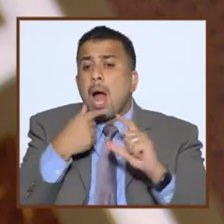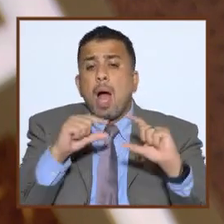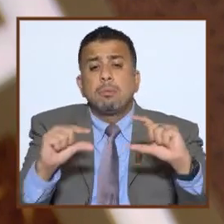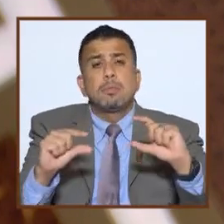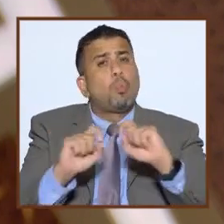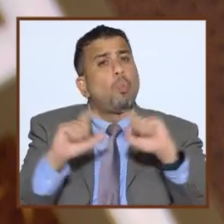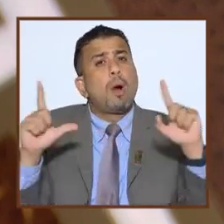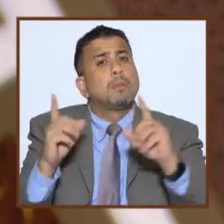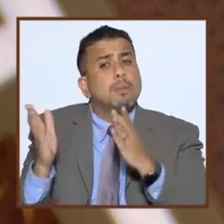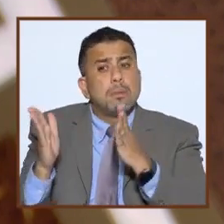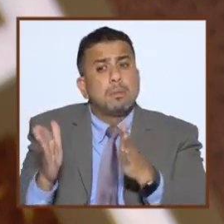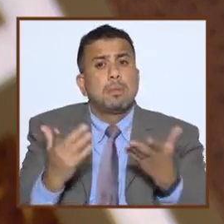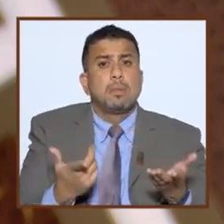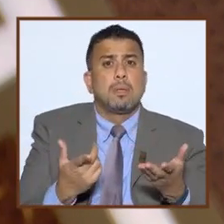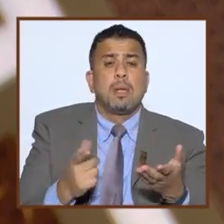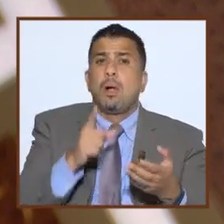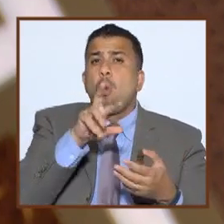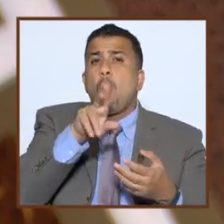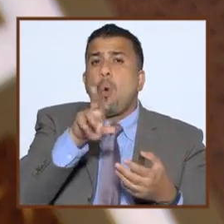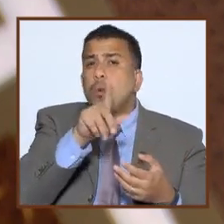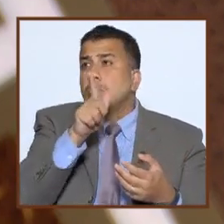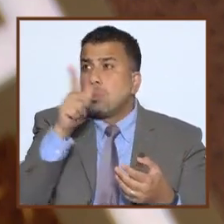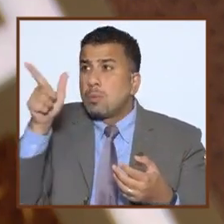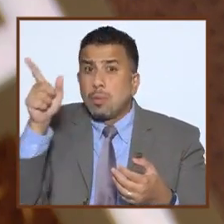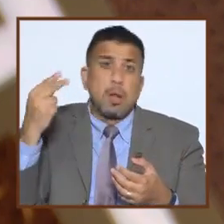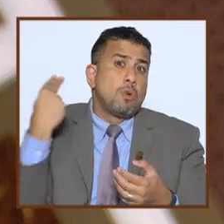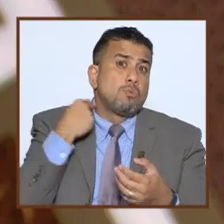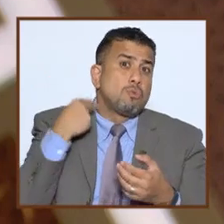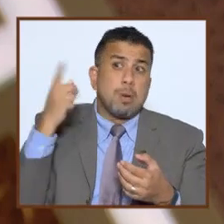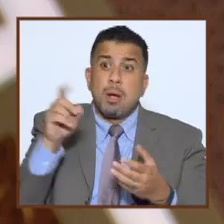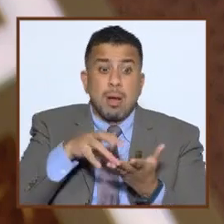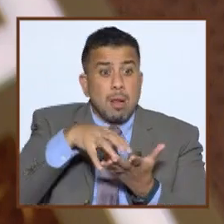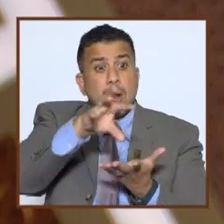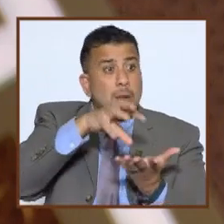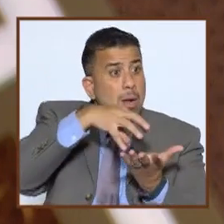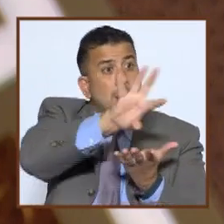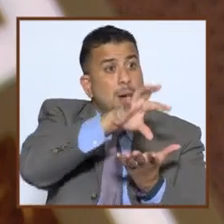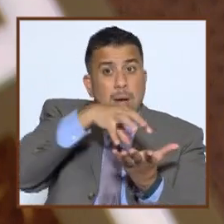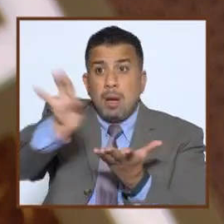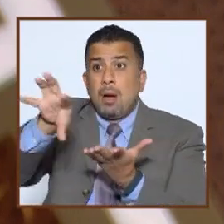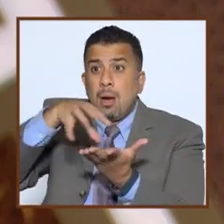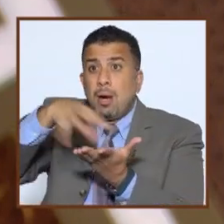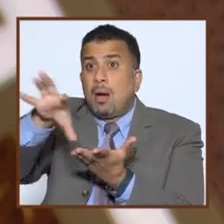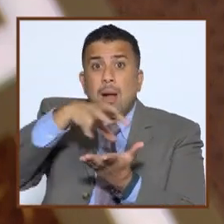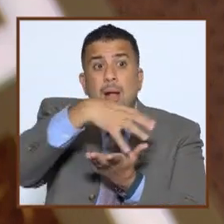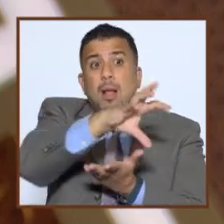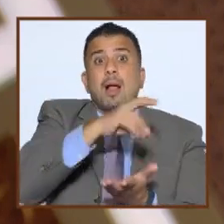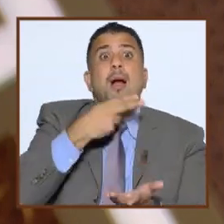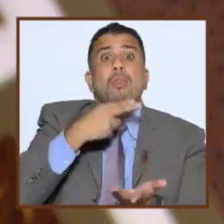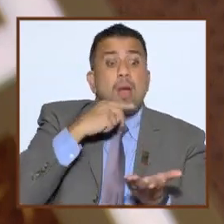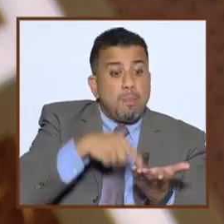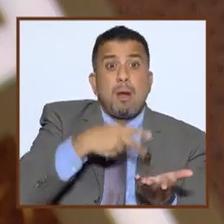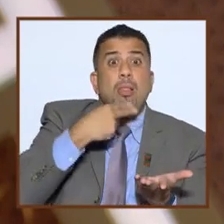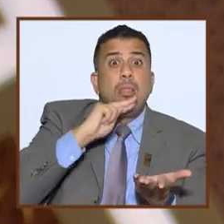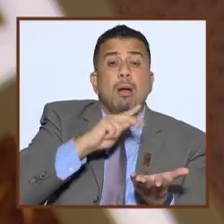اختك في هذا ربما تحمل وزر عظيم لما تروج مثل هذا الحديث المطلوب على النبي عليه الصلاه والسلام